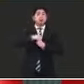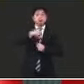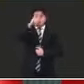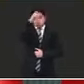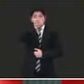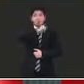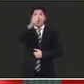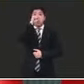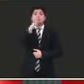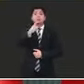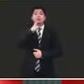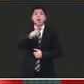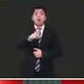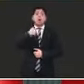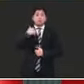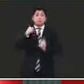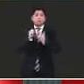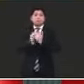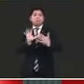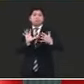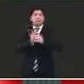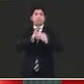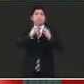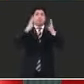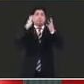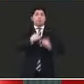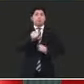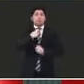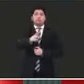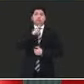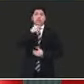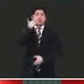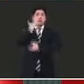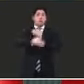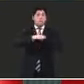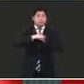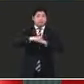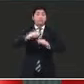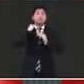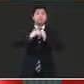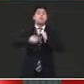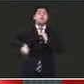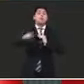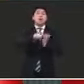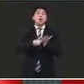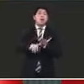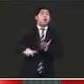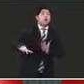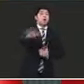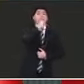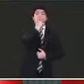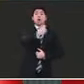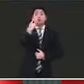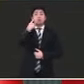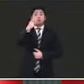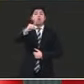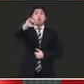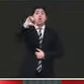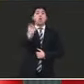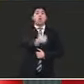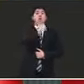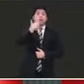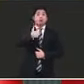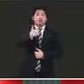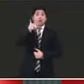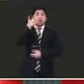yüzyılıyla buluşturma sözünü vererek bitirmek suretiyle milletimizin tüm fertlerine de önemli bir mesaj